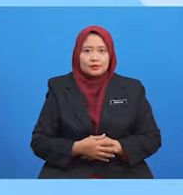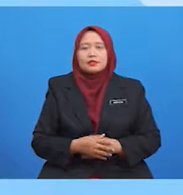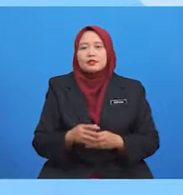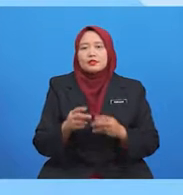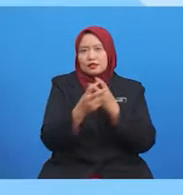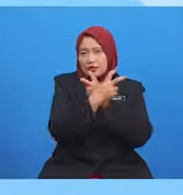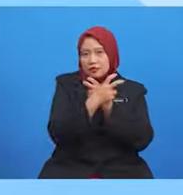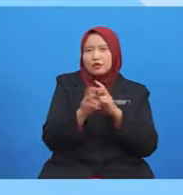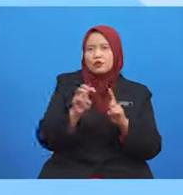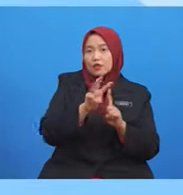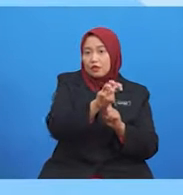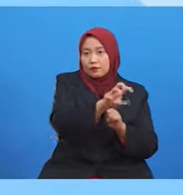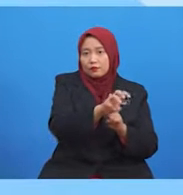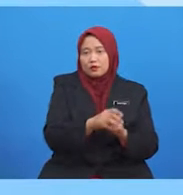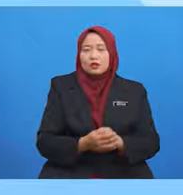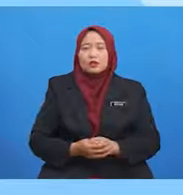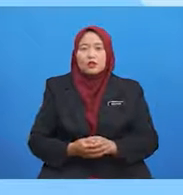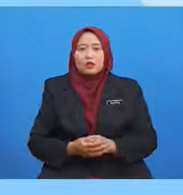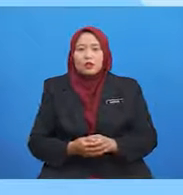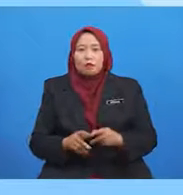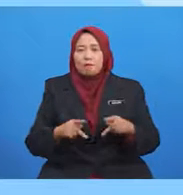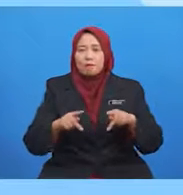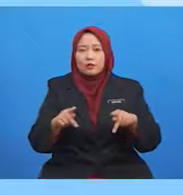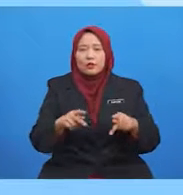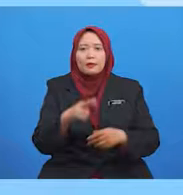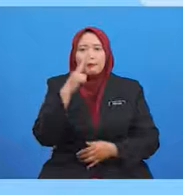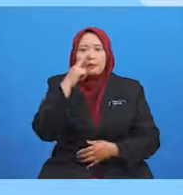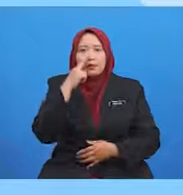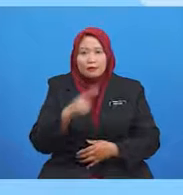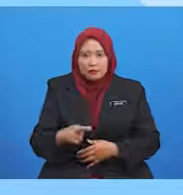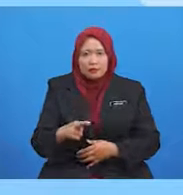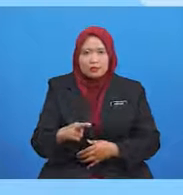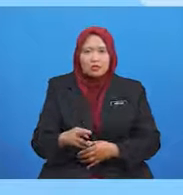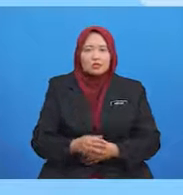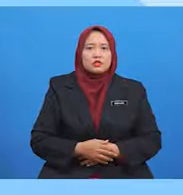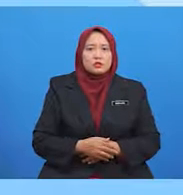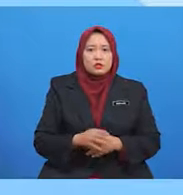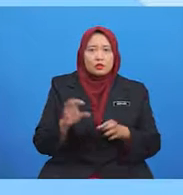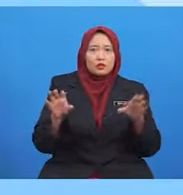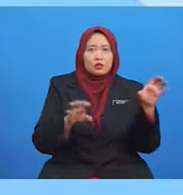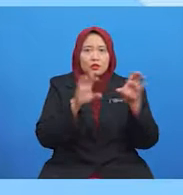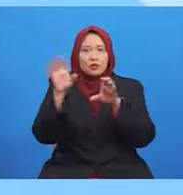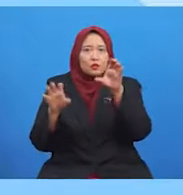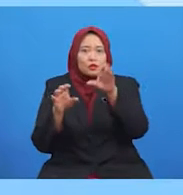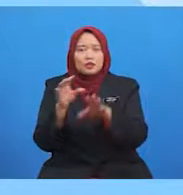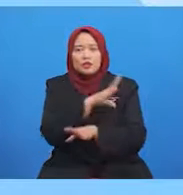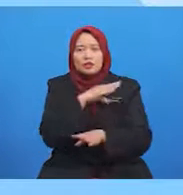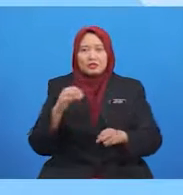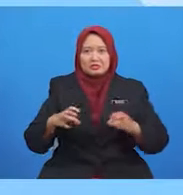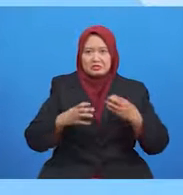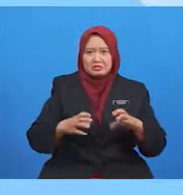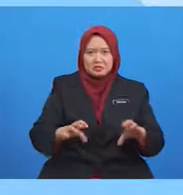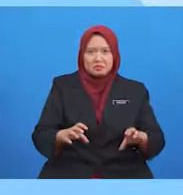Keradioaktifan ialah proses perebutan secara lawak dan spontan bagi nukleus yang tidak